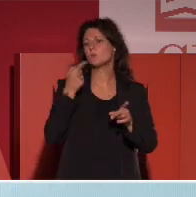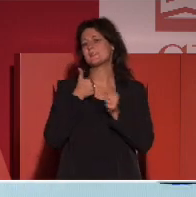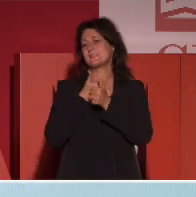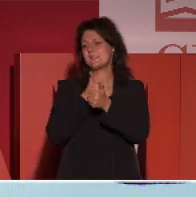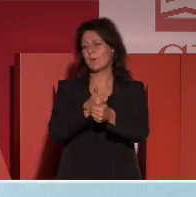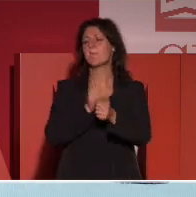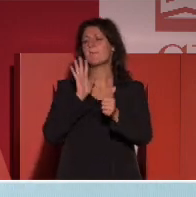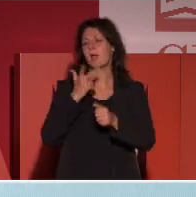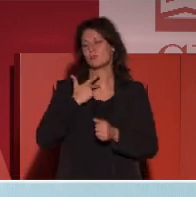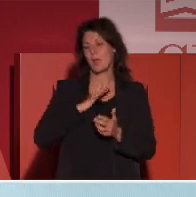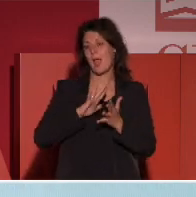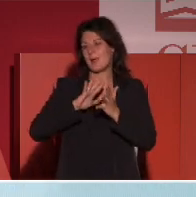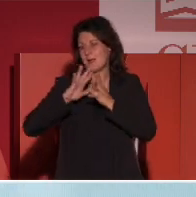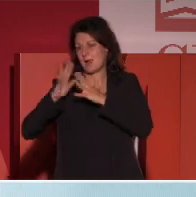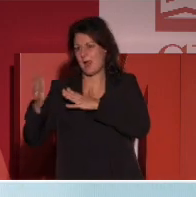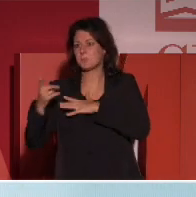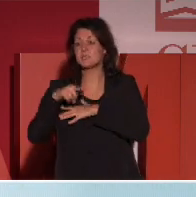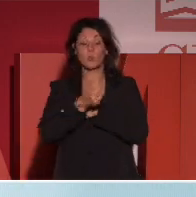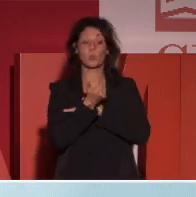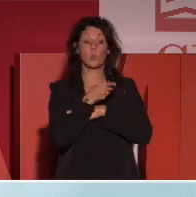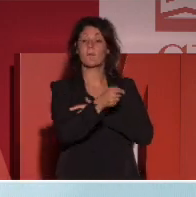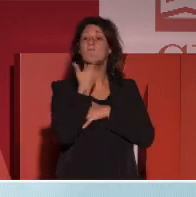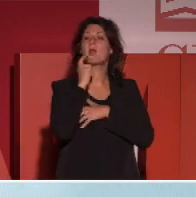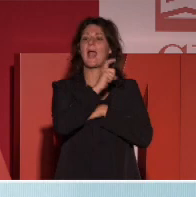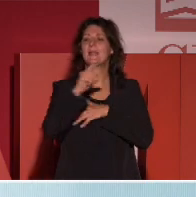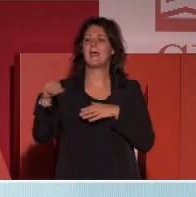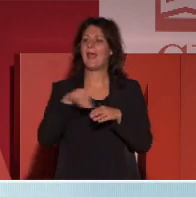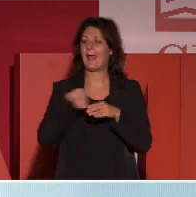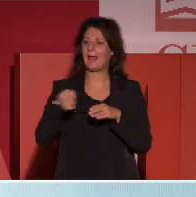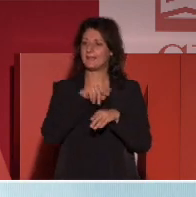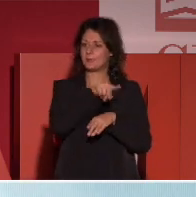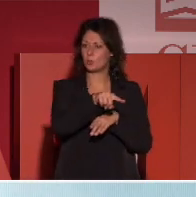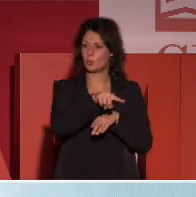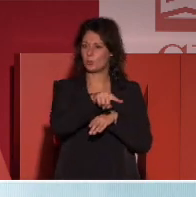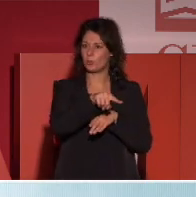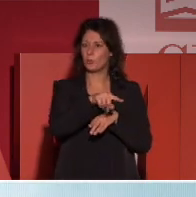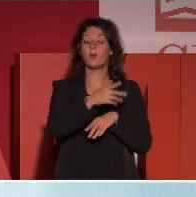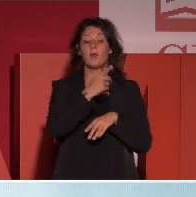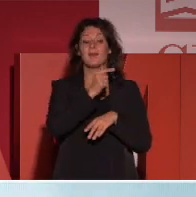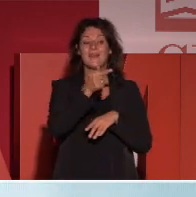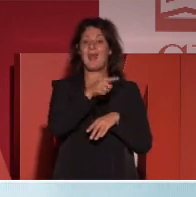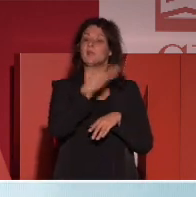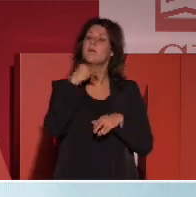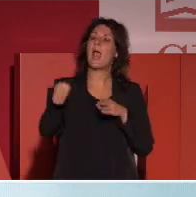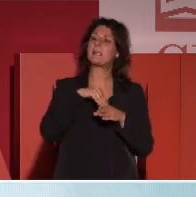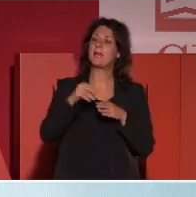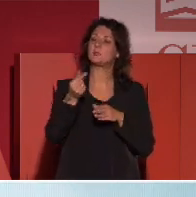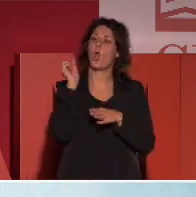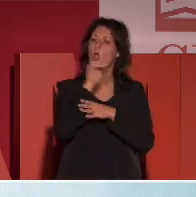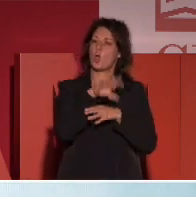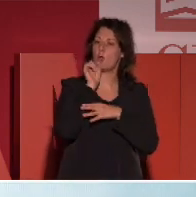tra il fornire un numero di carta di credito e andare a vedere un progetto e farsene carico anche in minima parte